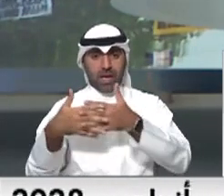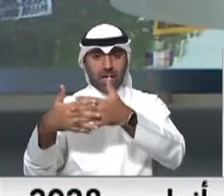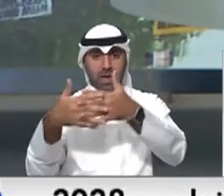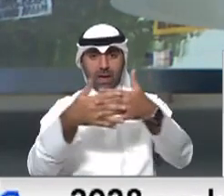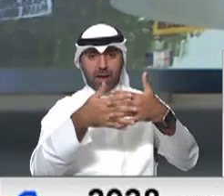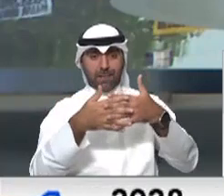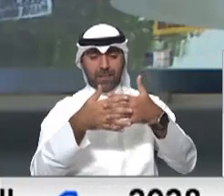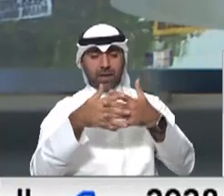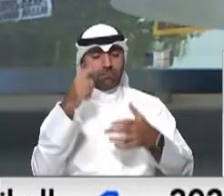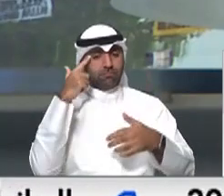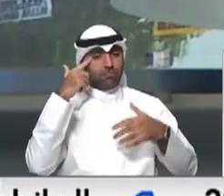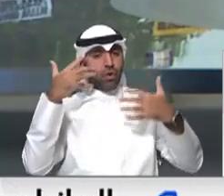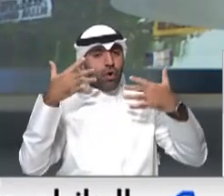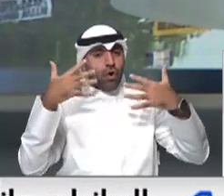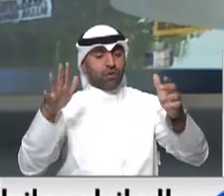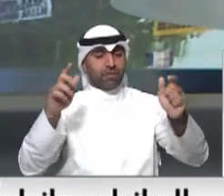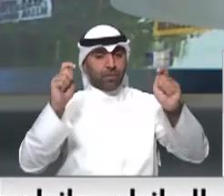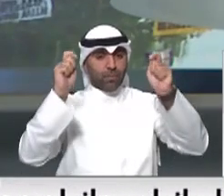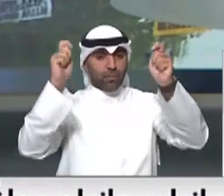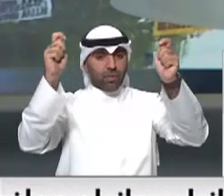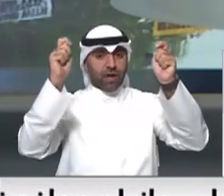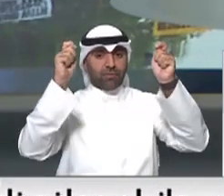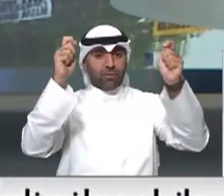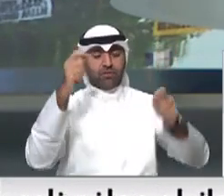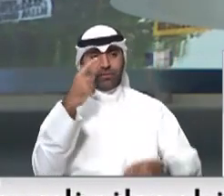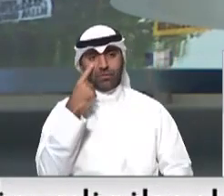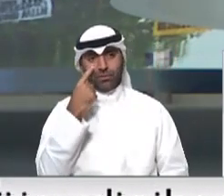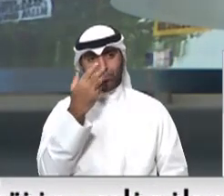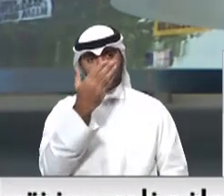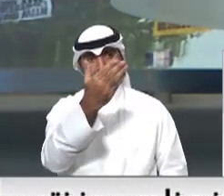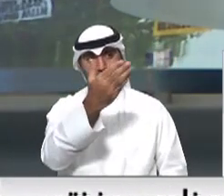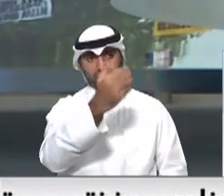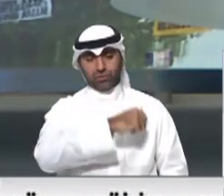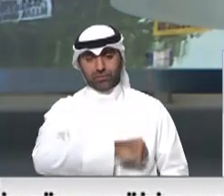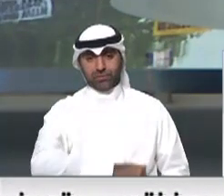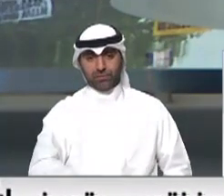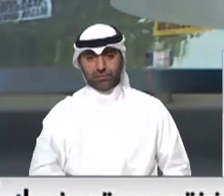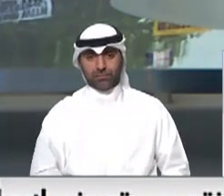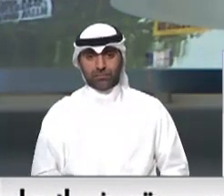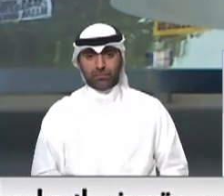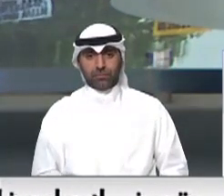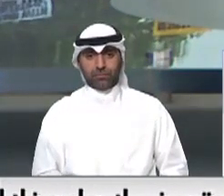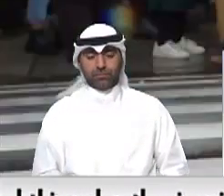وهو يردد عبارات معادية للمسلمين والفلسطينيين.